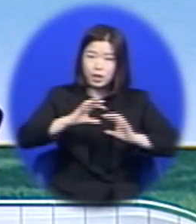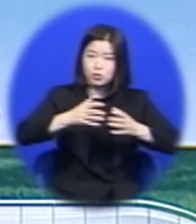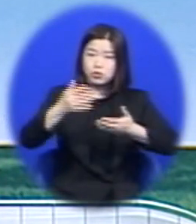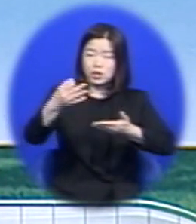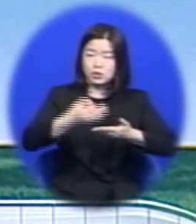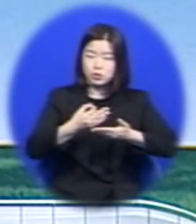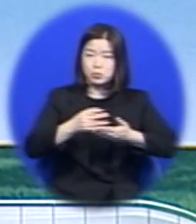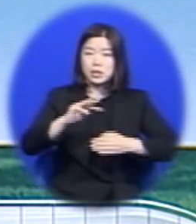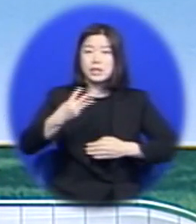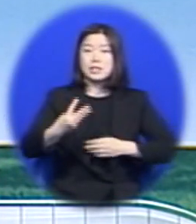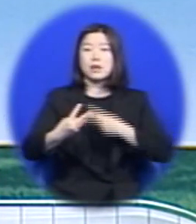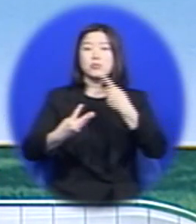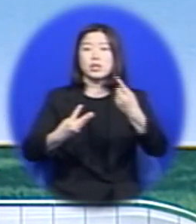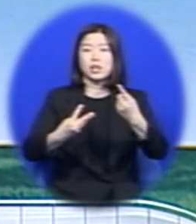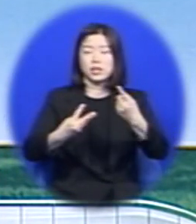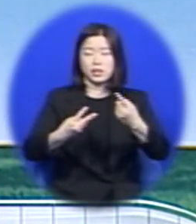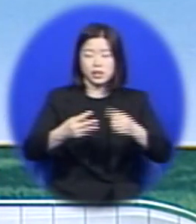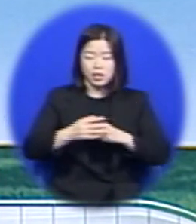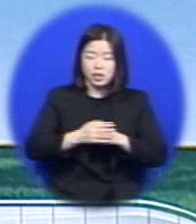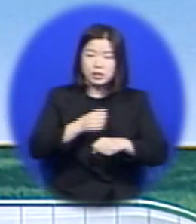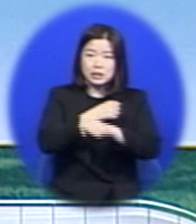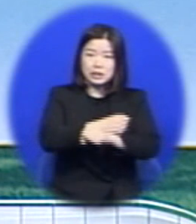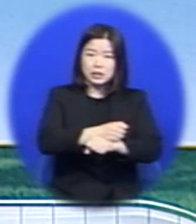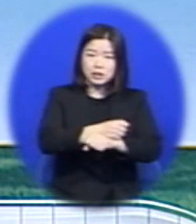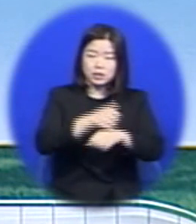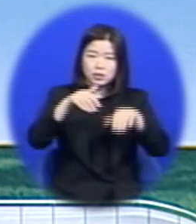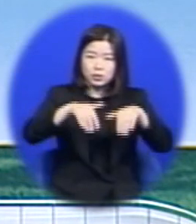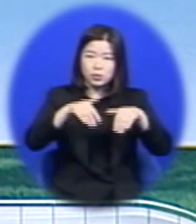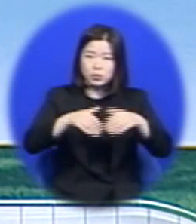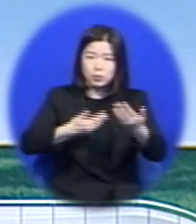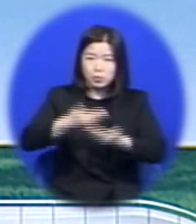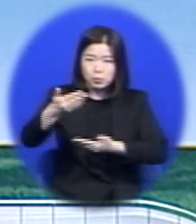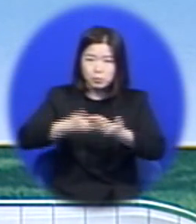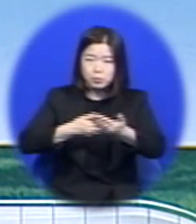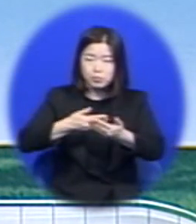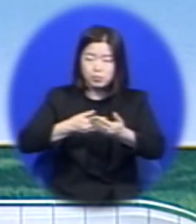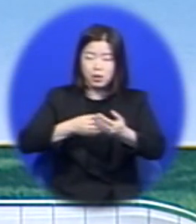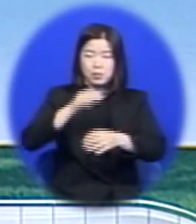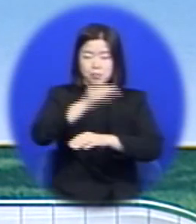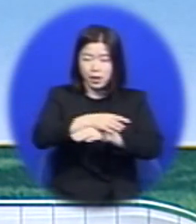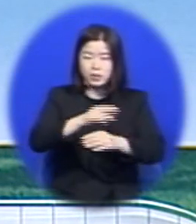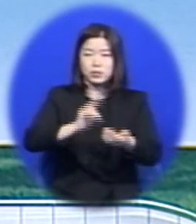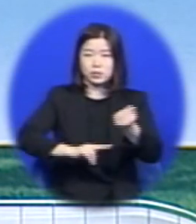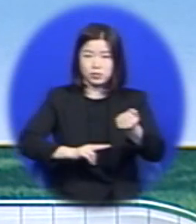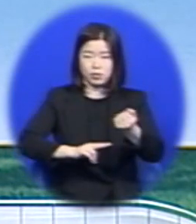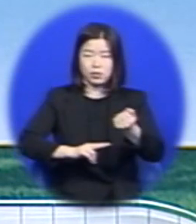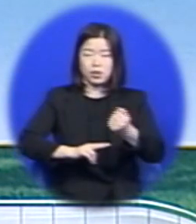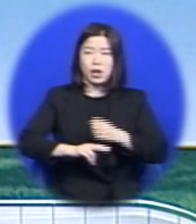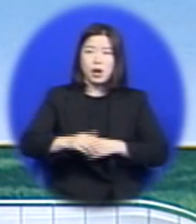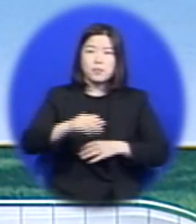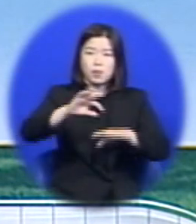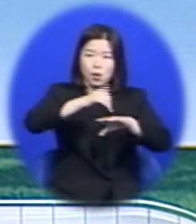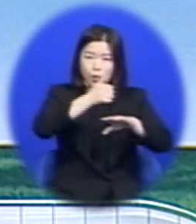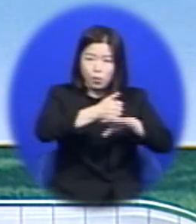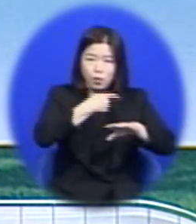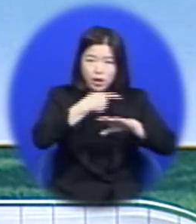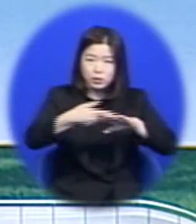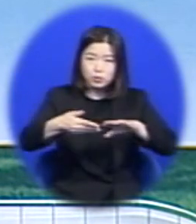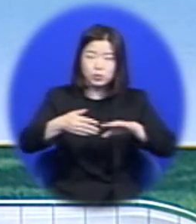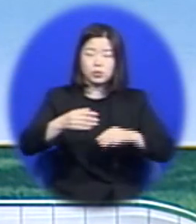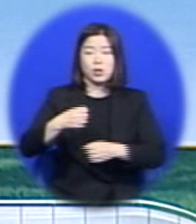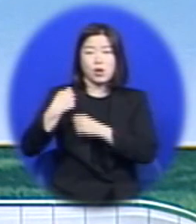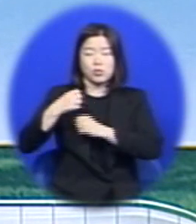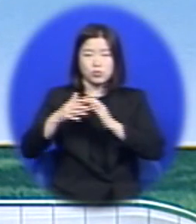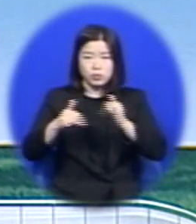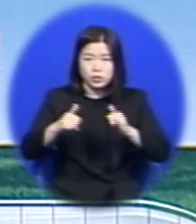3분의 1이 노예 무역에서 나옵니다. 영국의 왕족, 귀족, 군인, 그리고